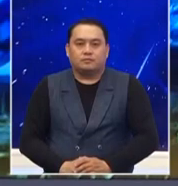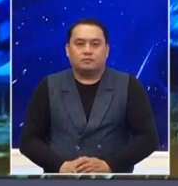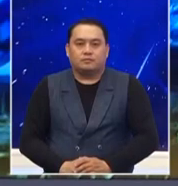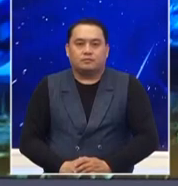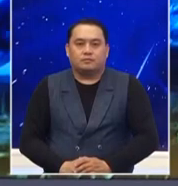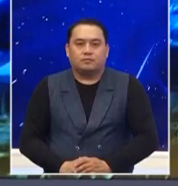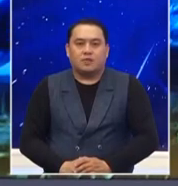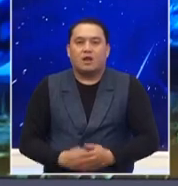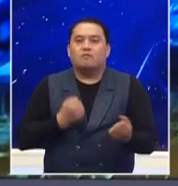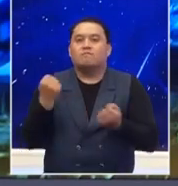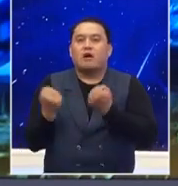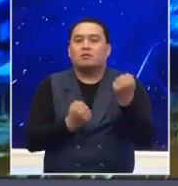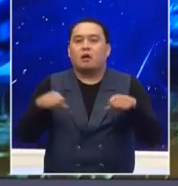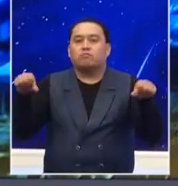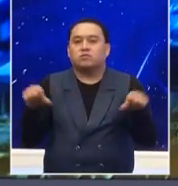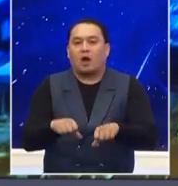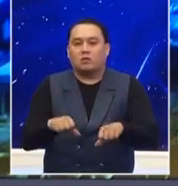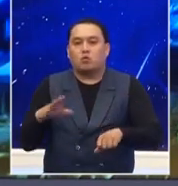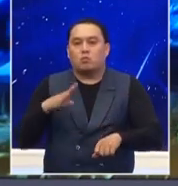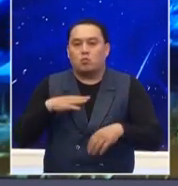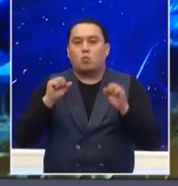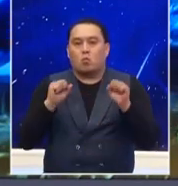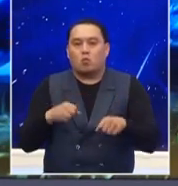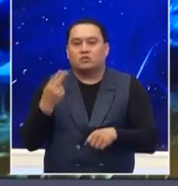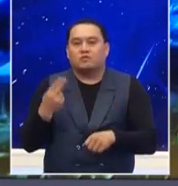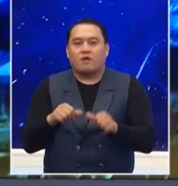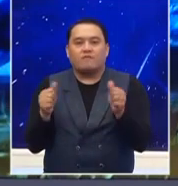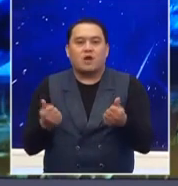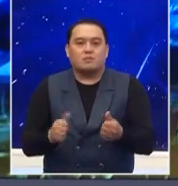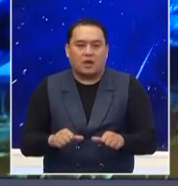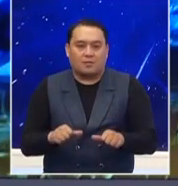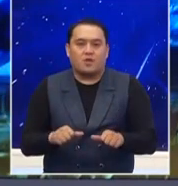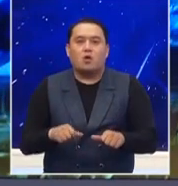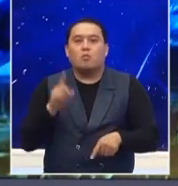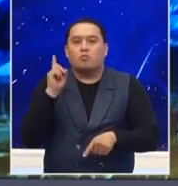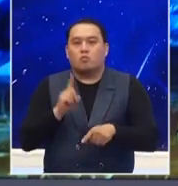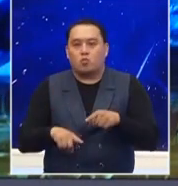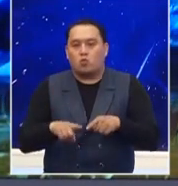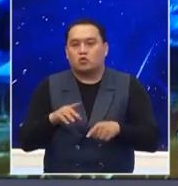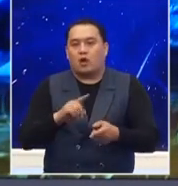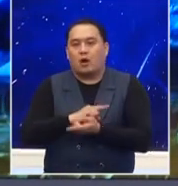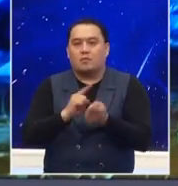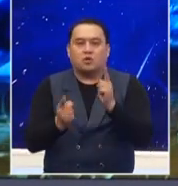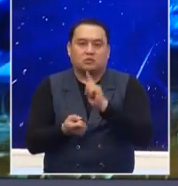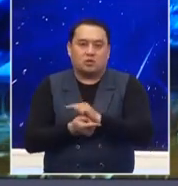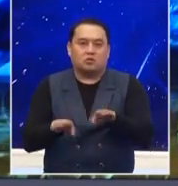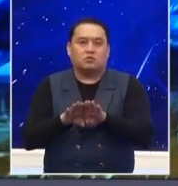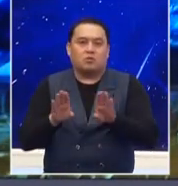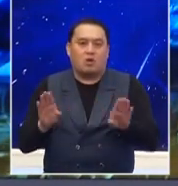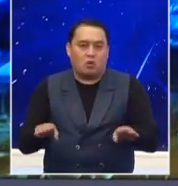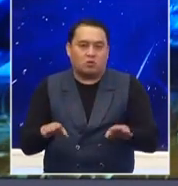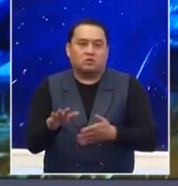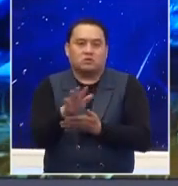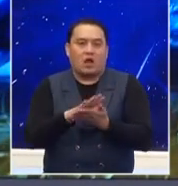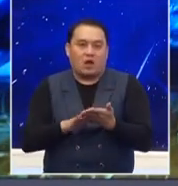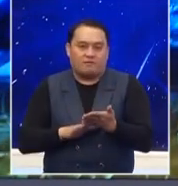Современный подход. Водительские права стали доступны в цифровом формате. Они в скором времени заменят бумажный аналог.